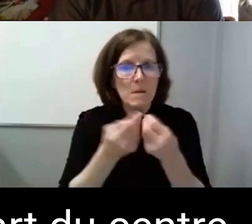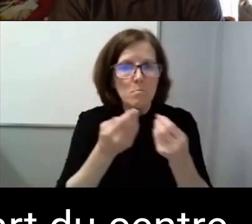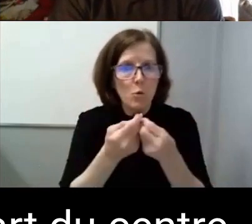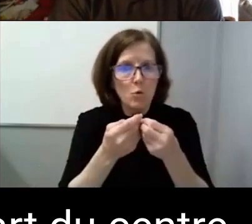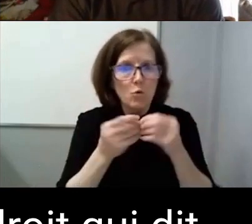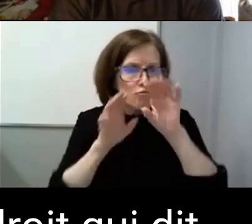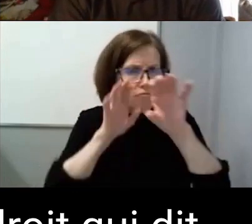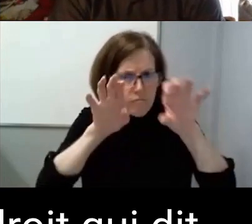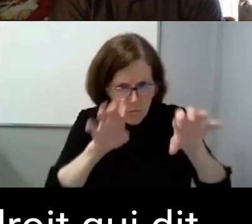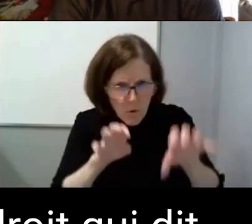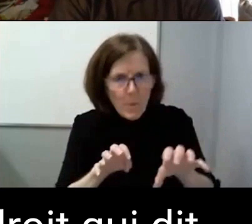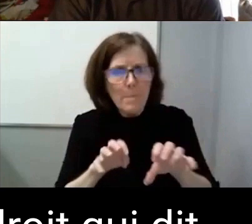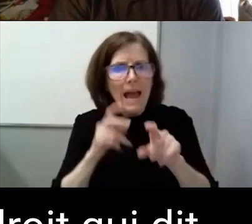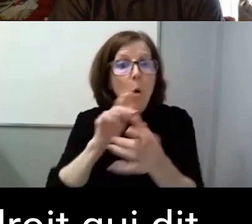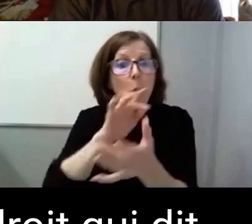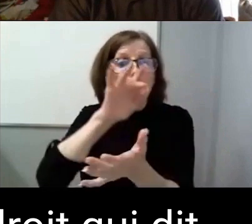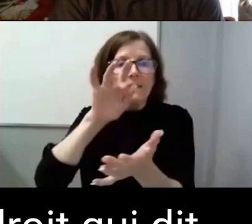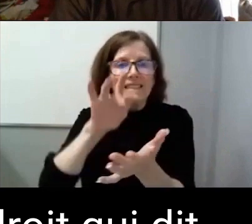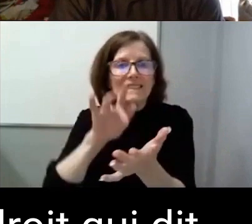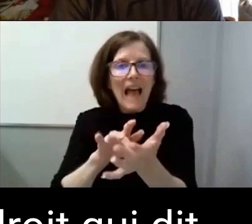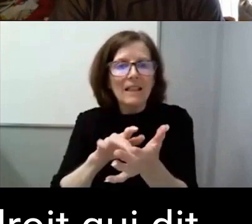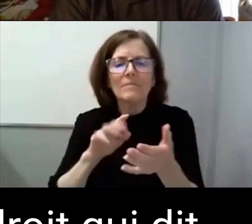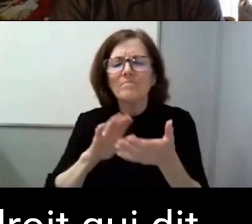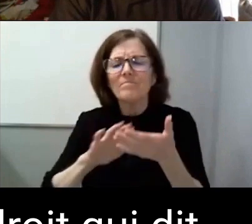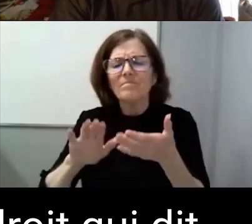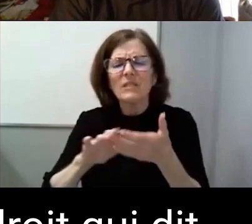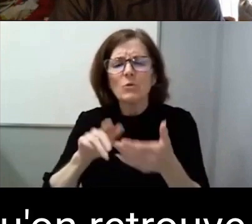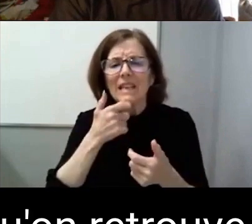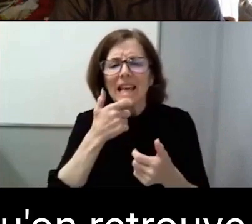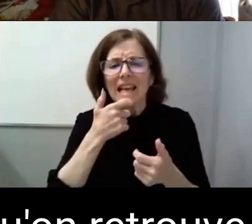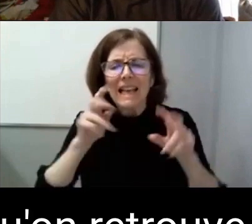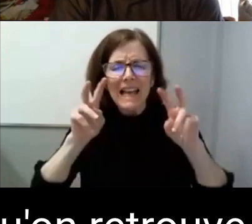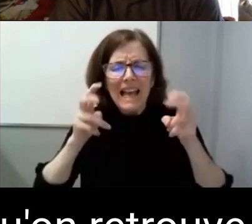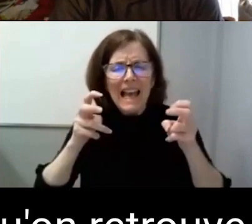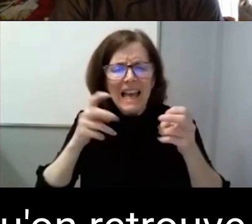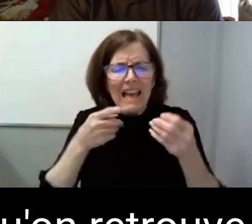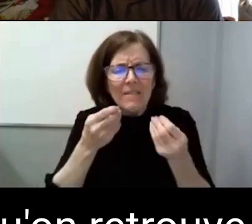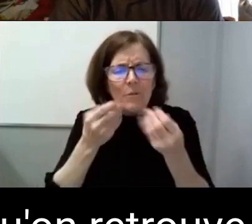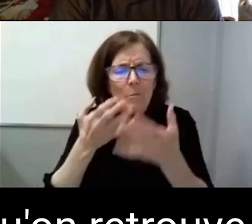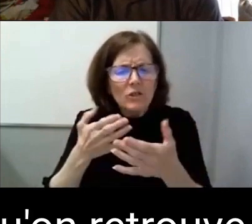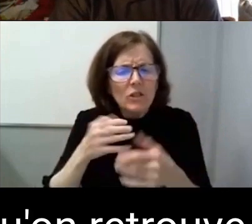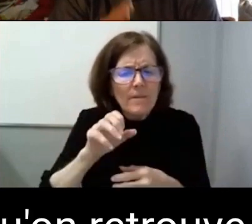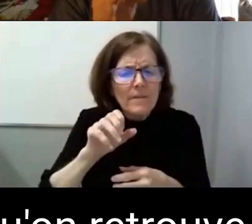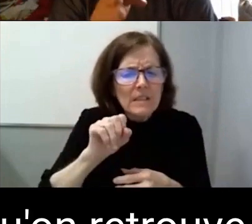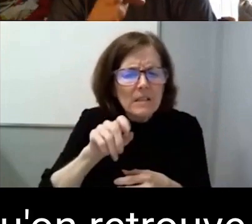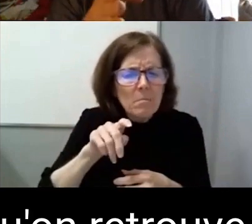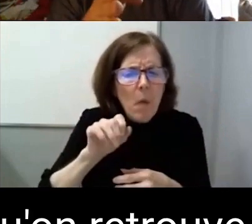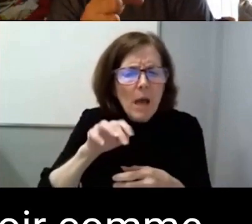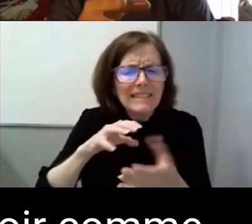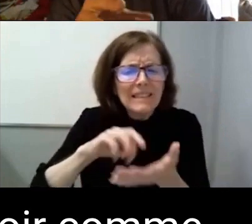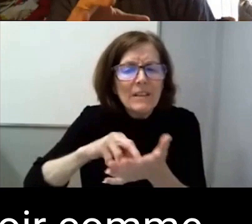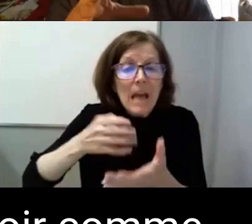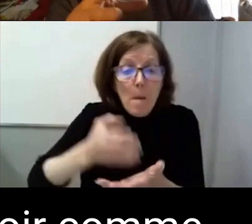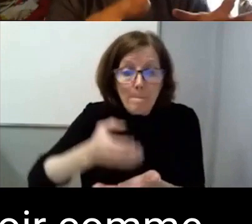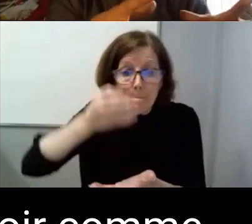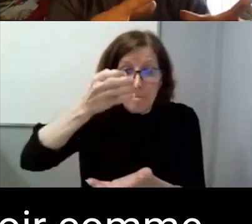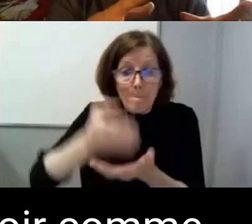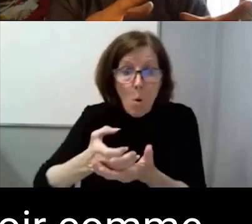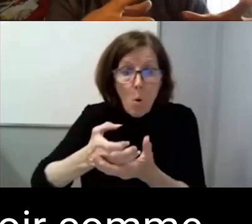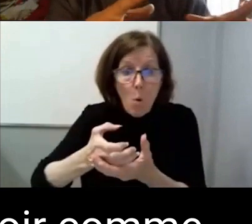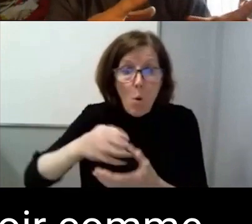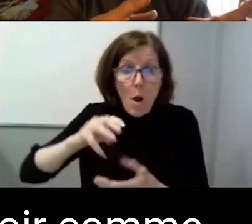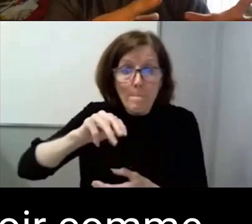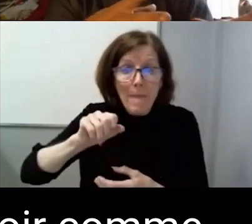parle du centre ici, là, je m'excuse, c'est en anglais, mais l'endroit qui dit inoculation of spawn, fait que le petit pot maçon qu'on retrouve au centre de l'image, ça,